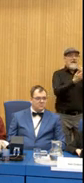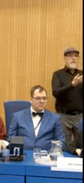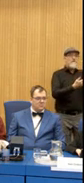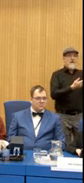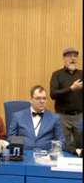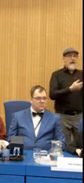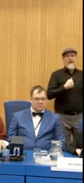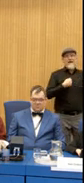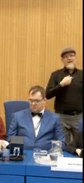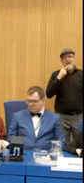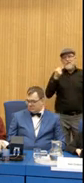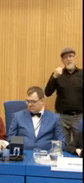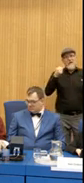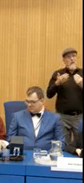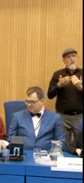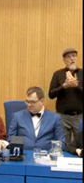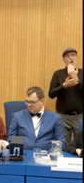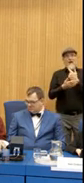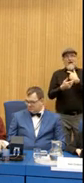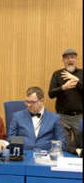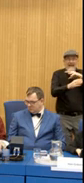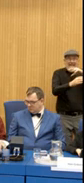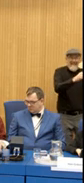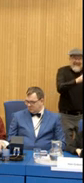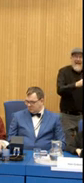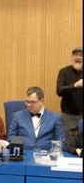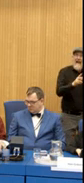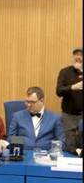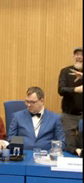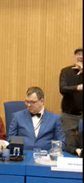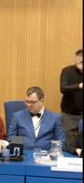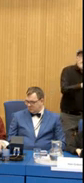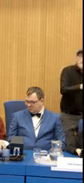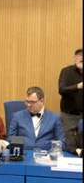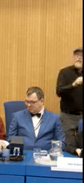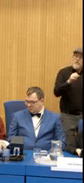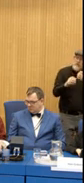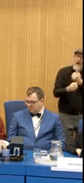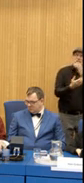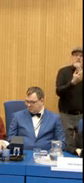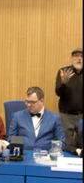durchaus machbar und möglich. Und das erleben wir gerade.